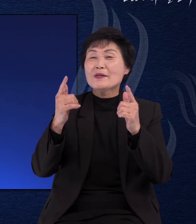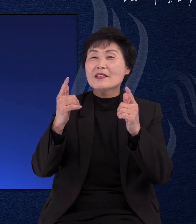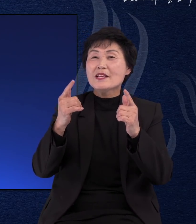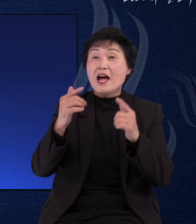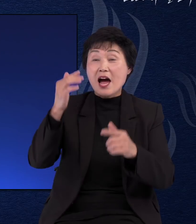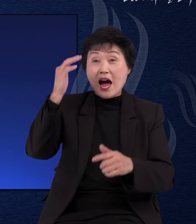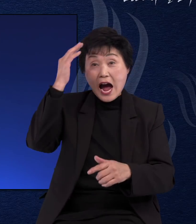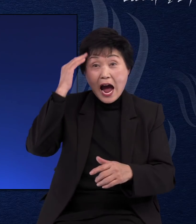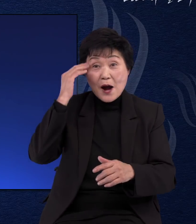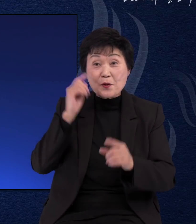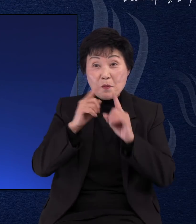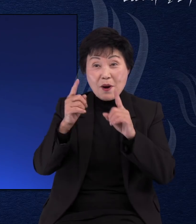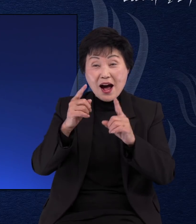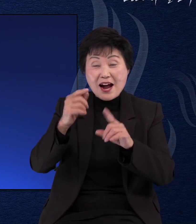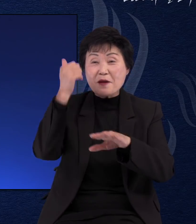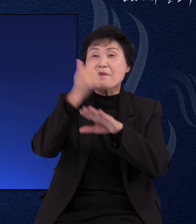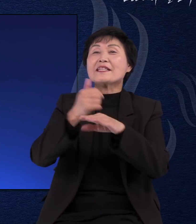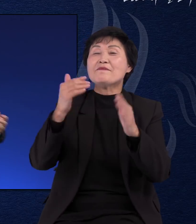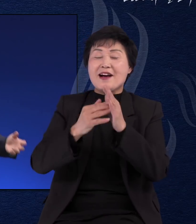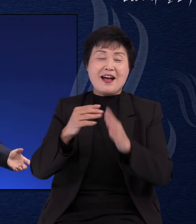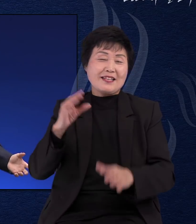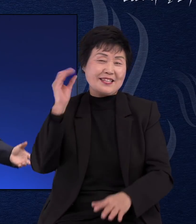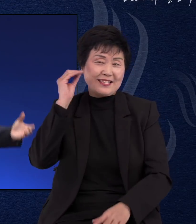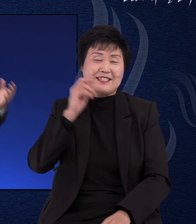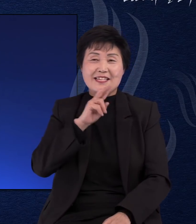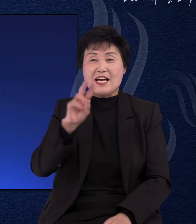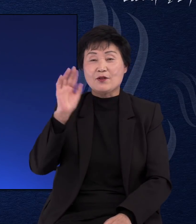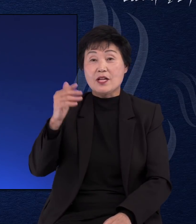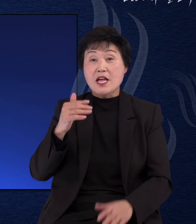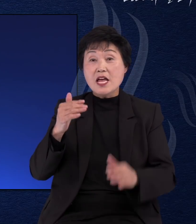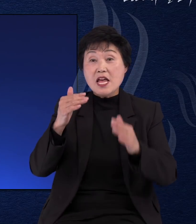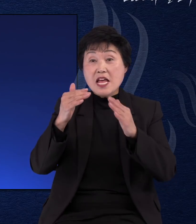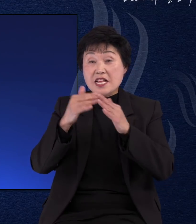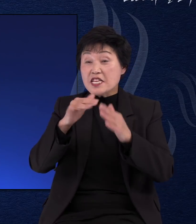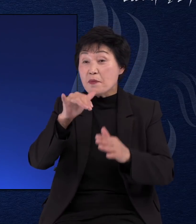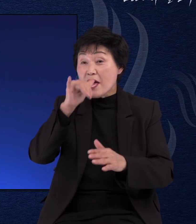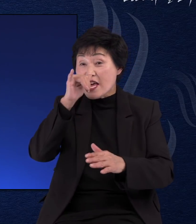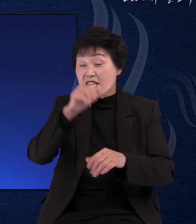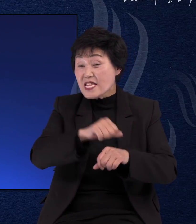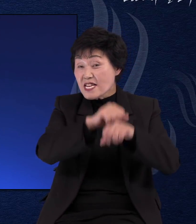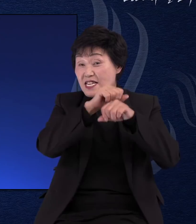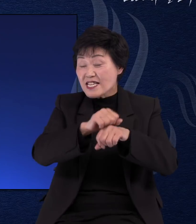한국말을 끝까지 들어야 됩니다. 집에 있는 깡통을 그렇게 가지고 오는 거예요.